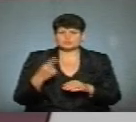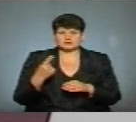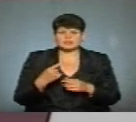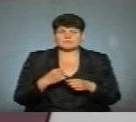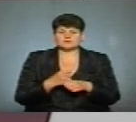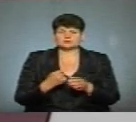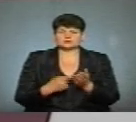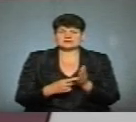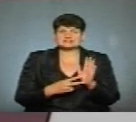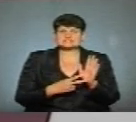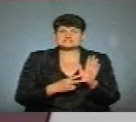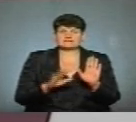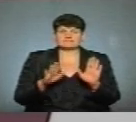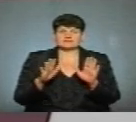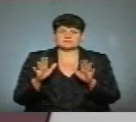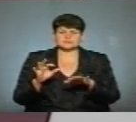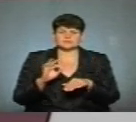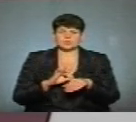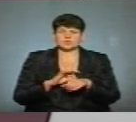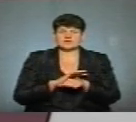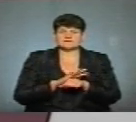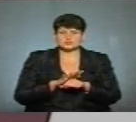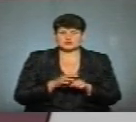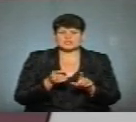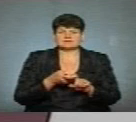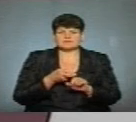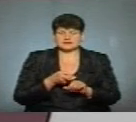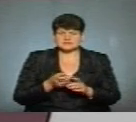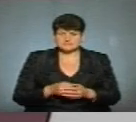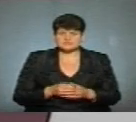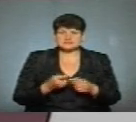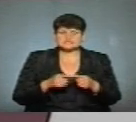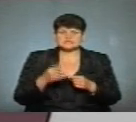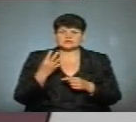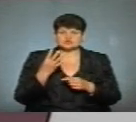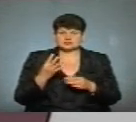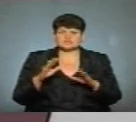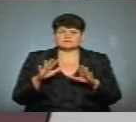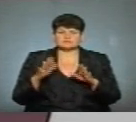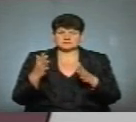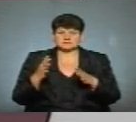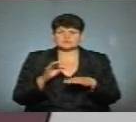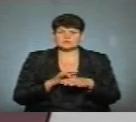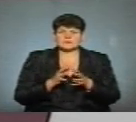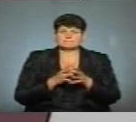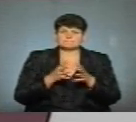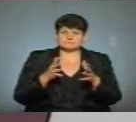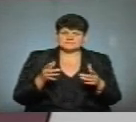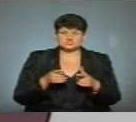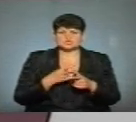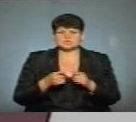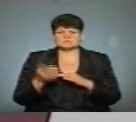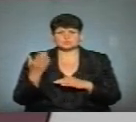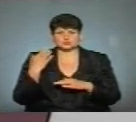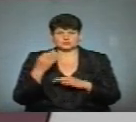лабораторно підтвердили 7 випадків коронавірусної інфекції, розповів Володимир Паничев. Це на 4 випадки захворювання більше, аніж минулої